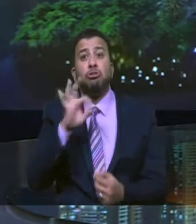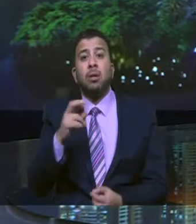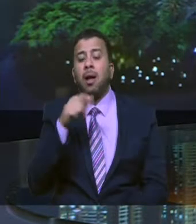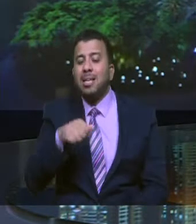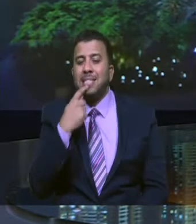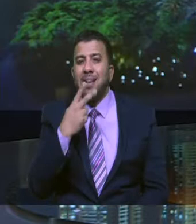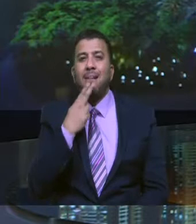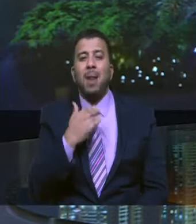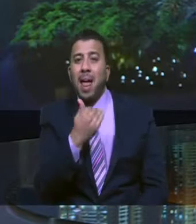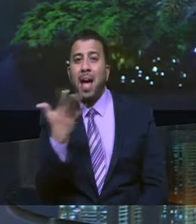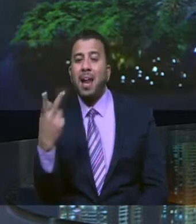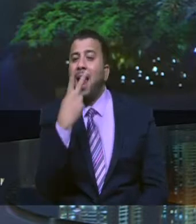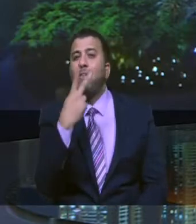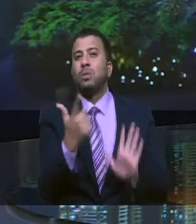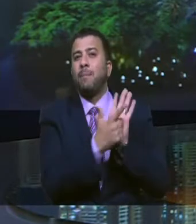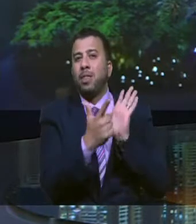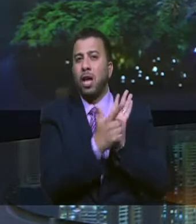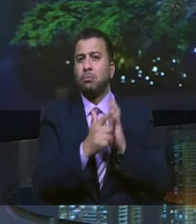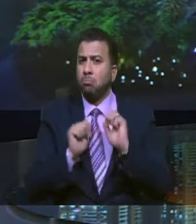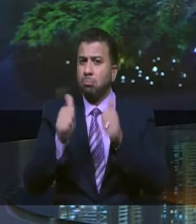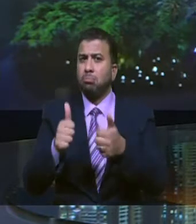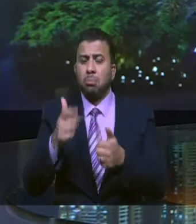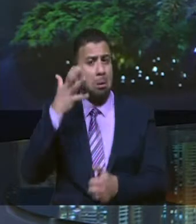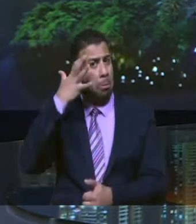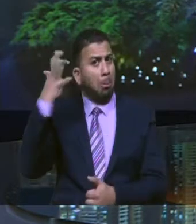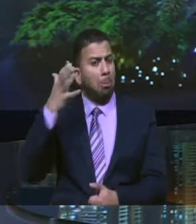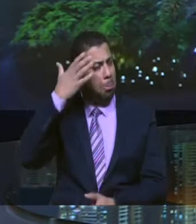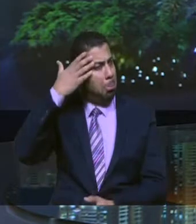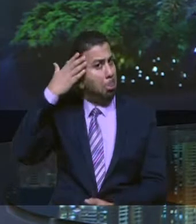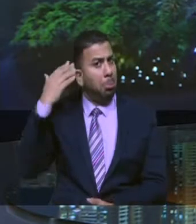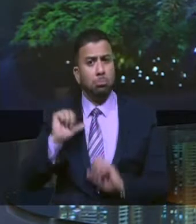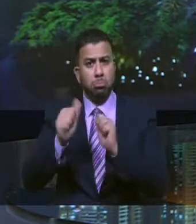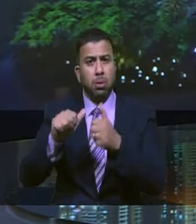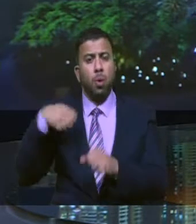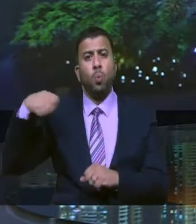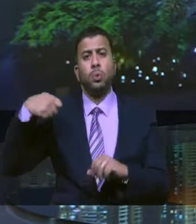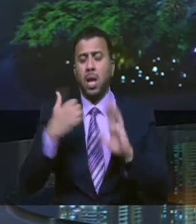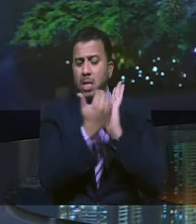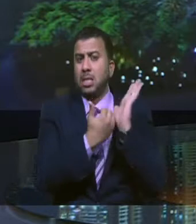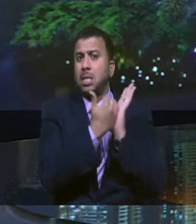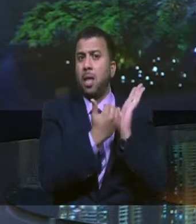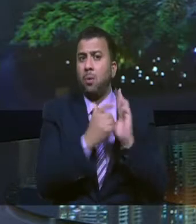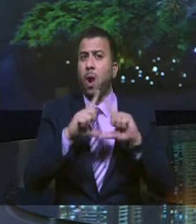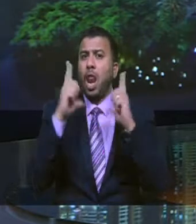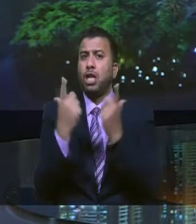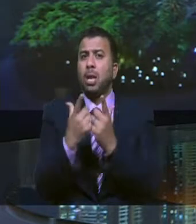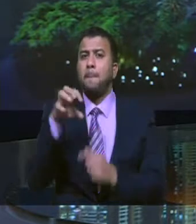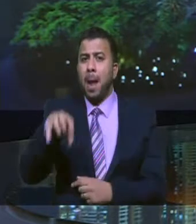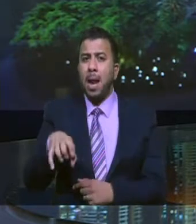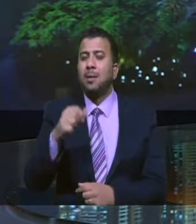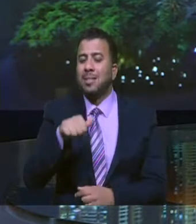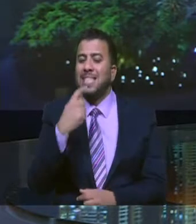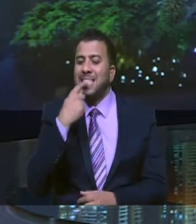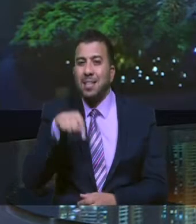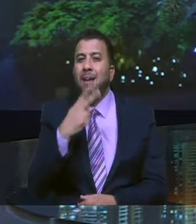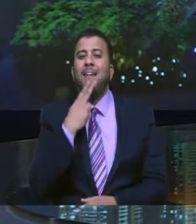عام الخير 2017. شارك فيه نخبة من الخبراء والمسؤولين في وزارة الاقتصاد واللجنة المحلية